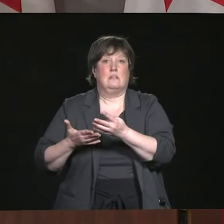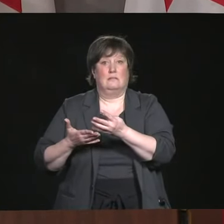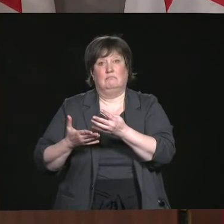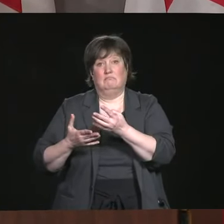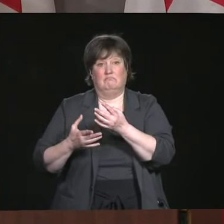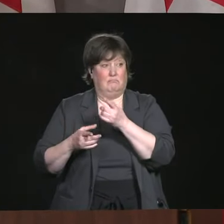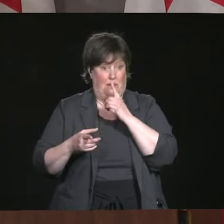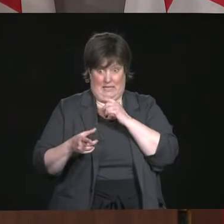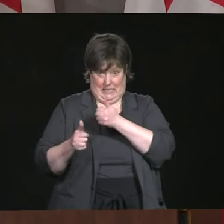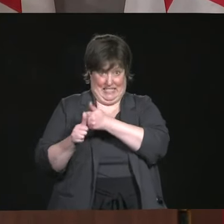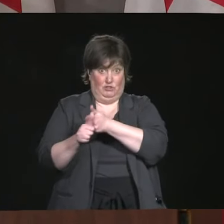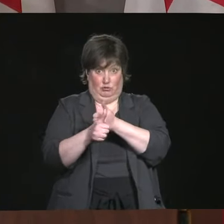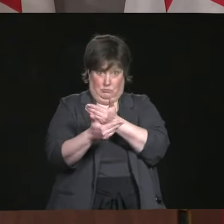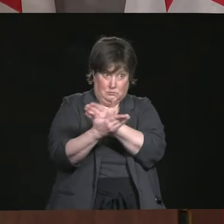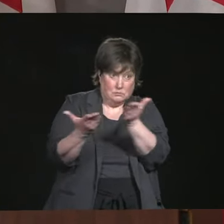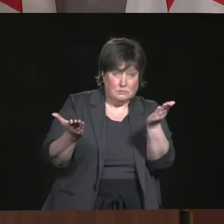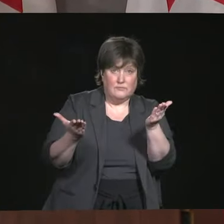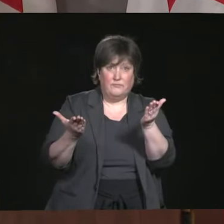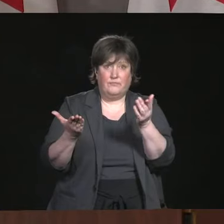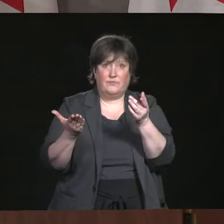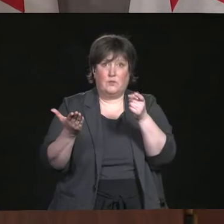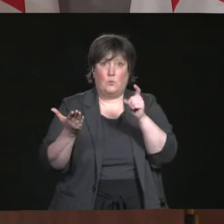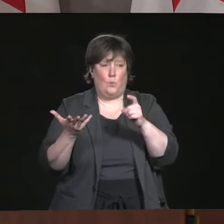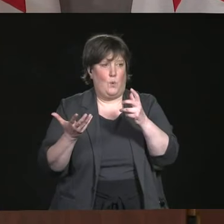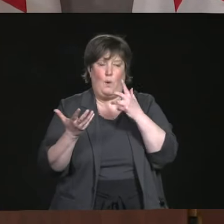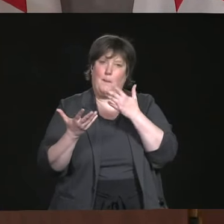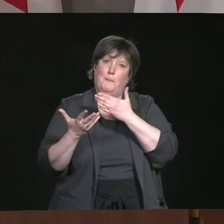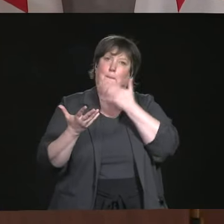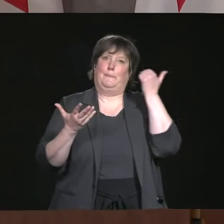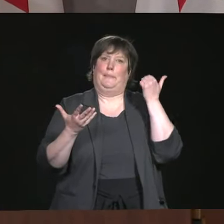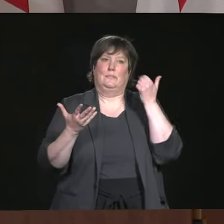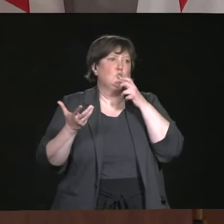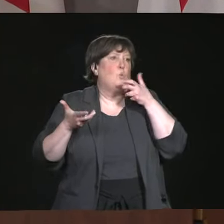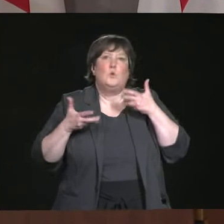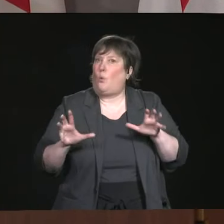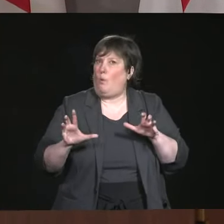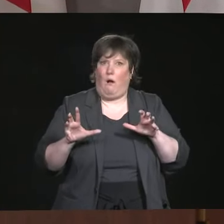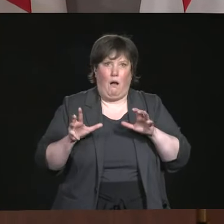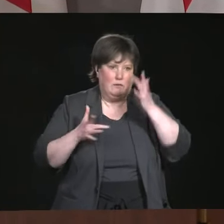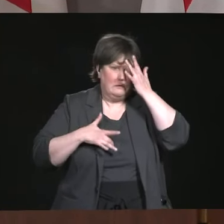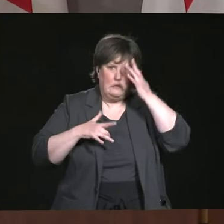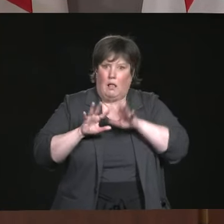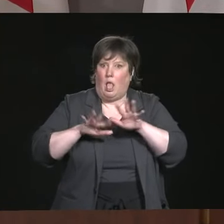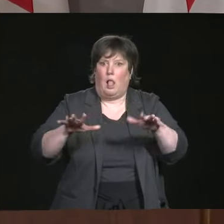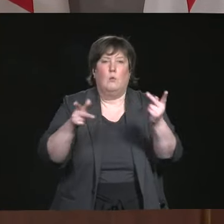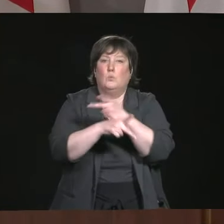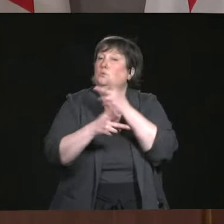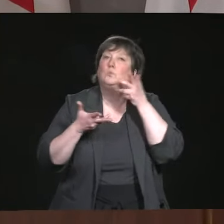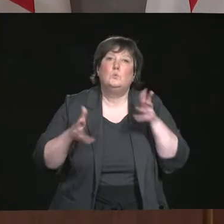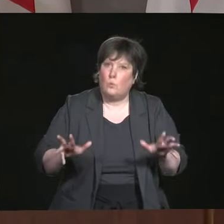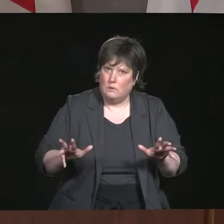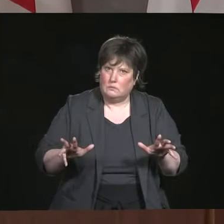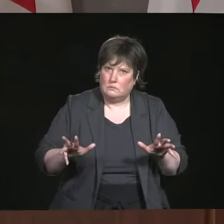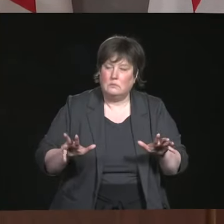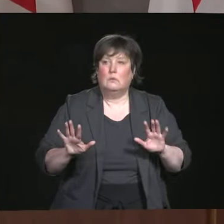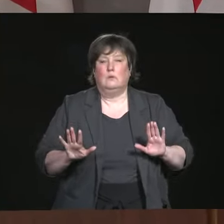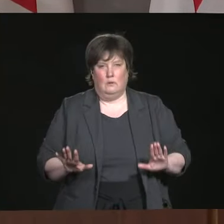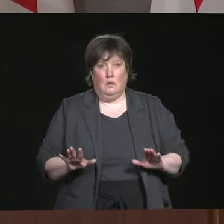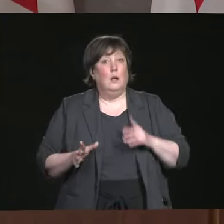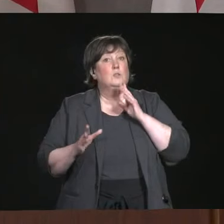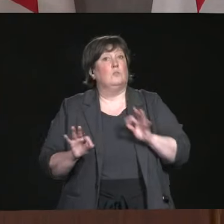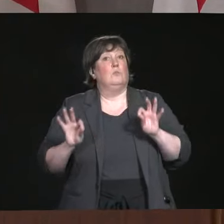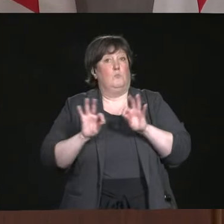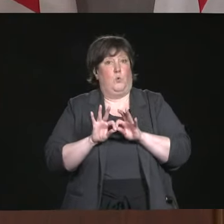gouvernement canadien a aussi la responsabilité de mobiliser toute la puissance industrielle du pays pour faire en sorte que nous ayons le maximum de